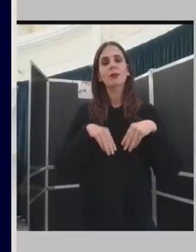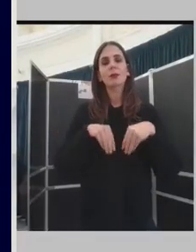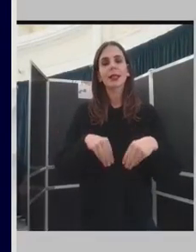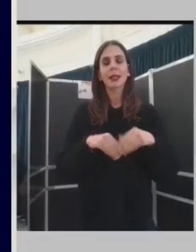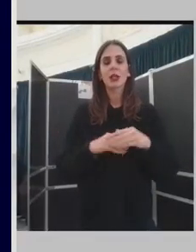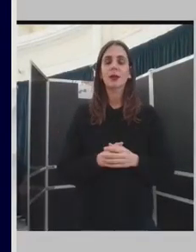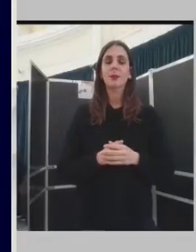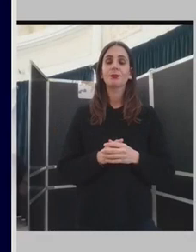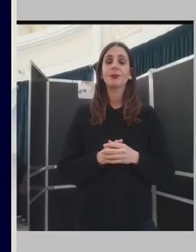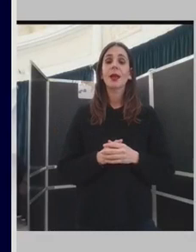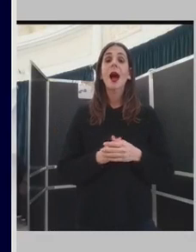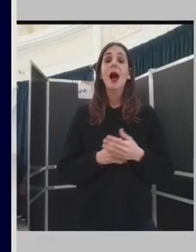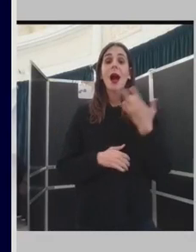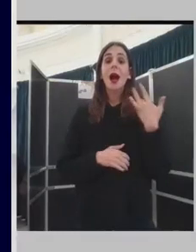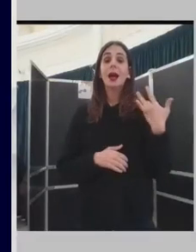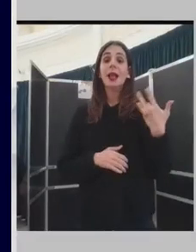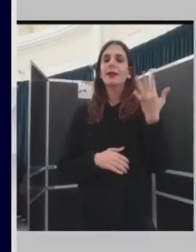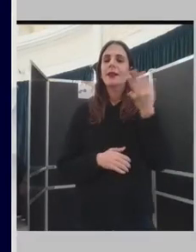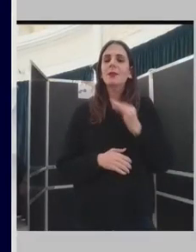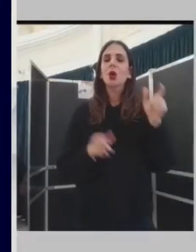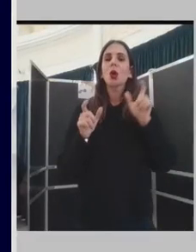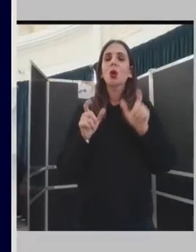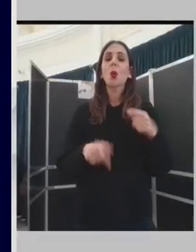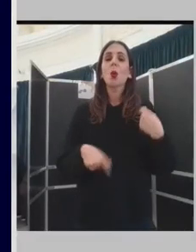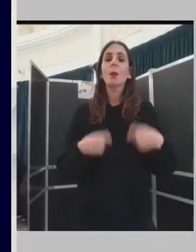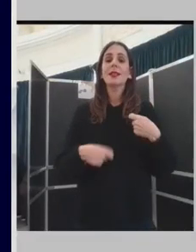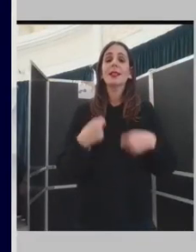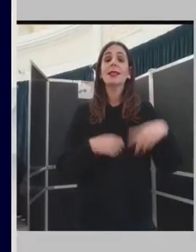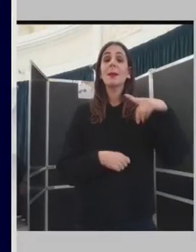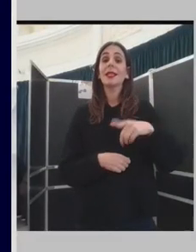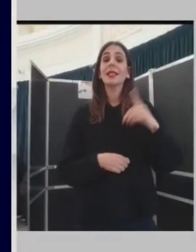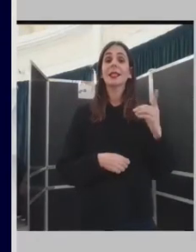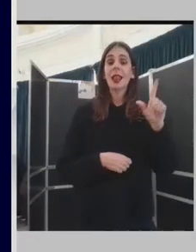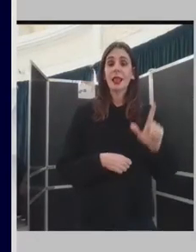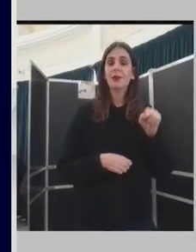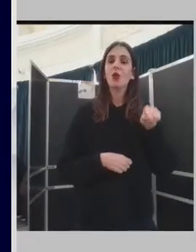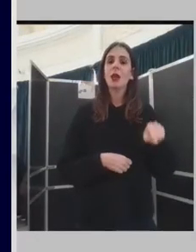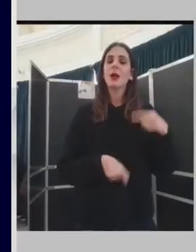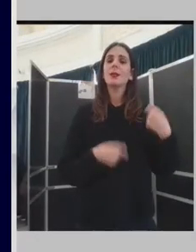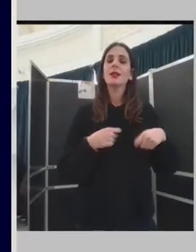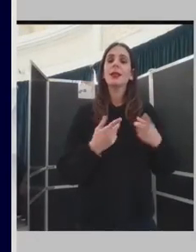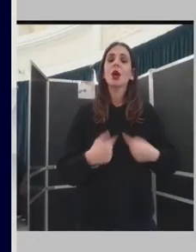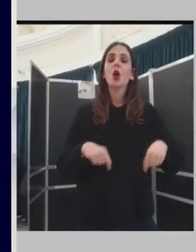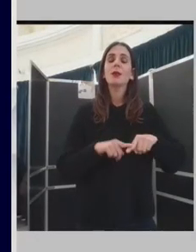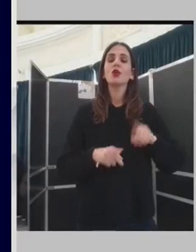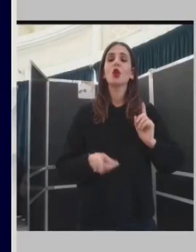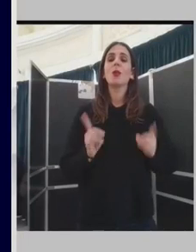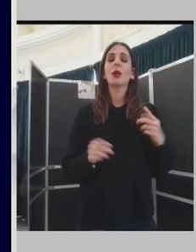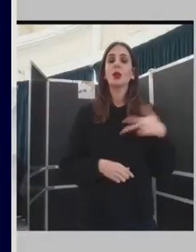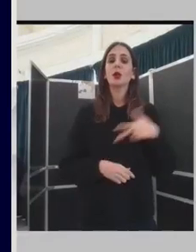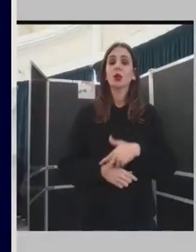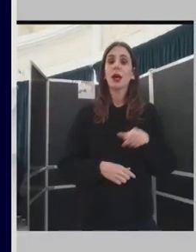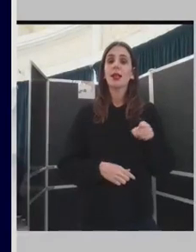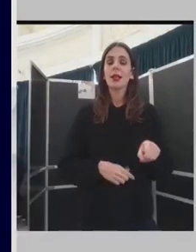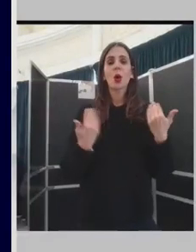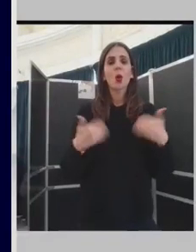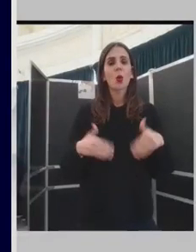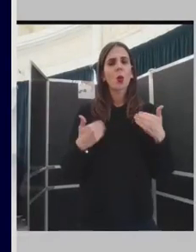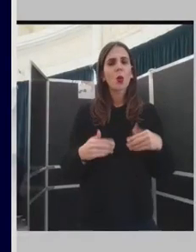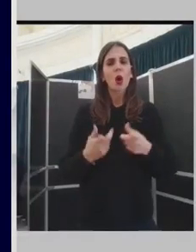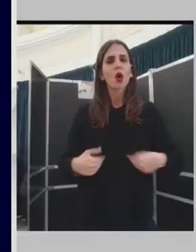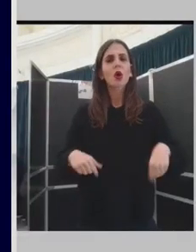speciale va alla Presidente Patrizia De Vivo della Commissione Politiche Sociali, che ha testardamente voluto questo Consiglio, che